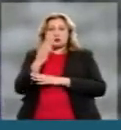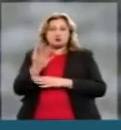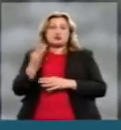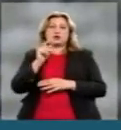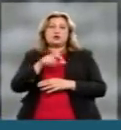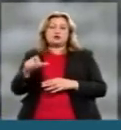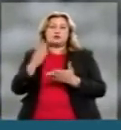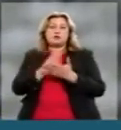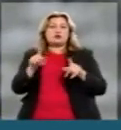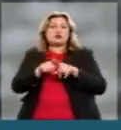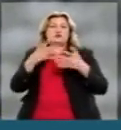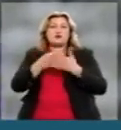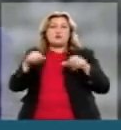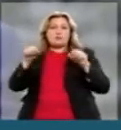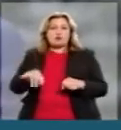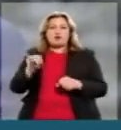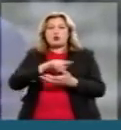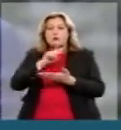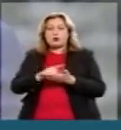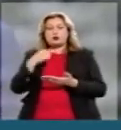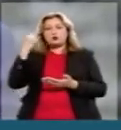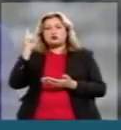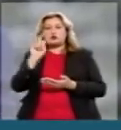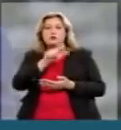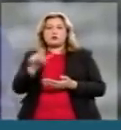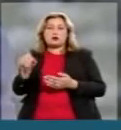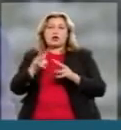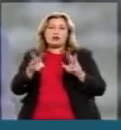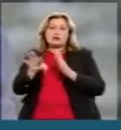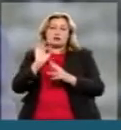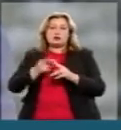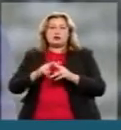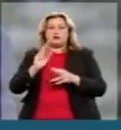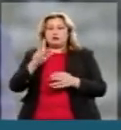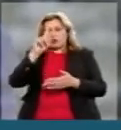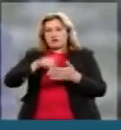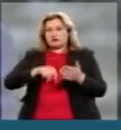өздеріне көрсетілген халық сенімін ақтау зор жауапкершілік және одан асқан абырой да жоқ деп ойлаймын.